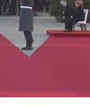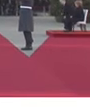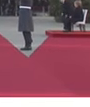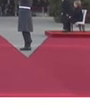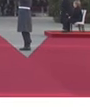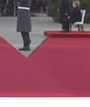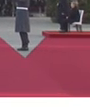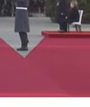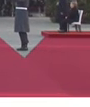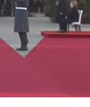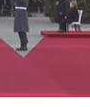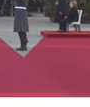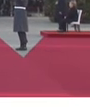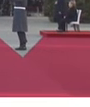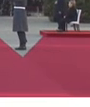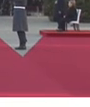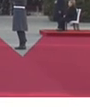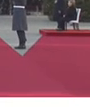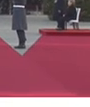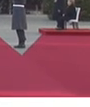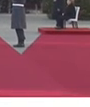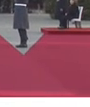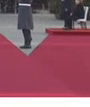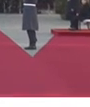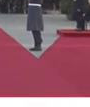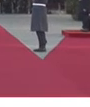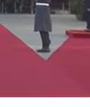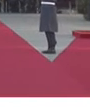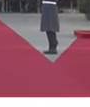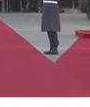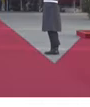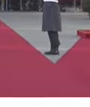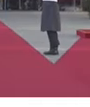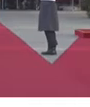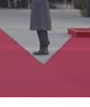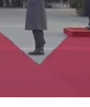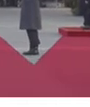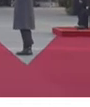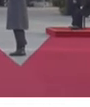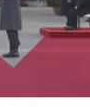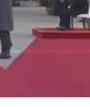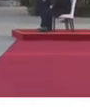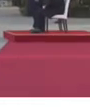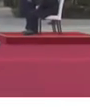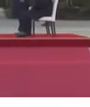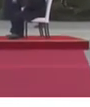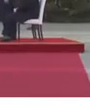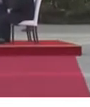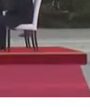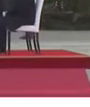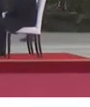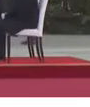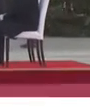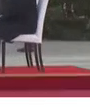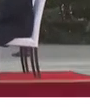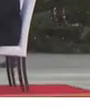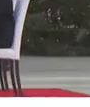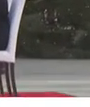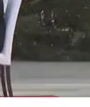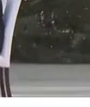тұсына қойып тыңдау шарт. Қасым Жомарт Тоқаев бұл ережеден аттап өте алмады. Сондықтан неміс оркестрі әнұранды орындай бастағанда орнынан